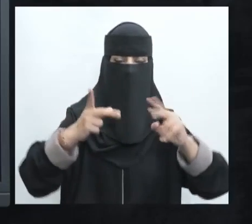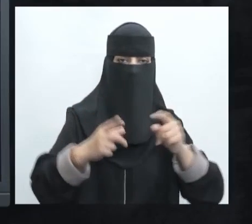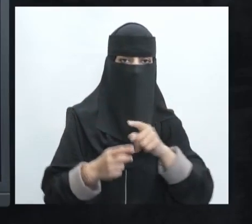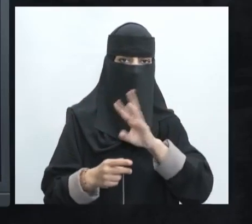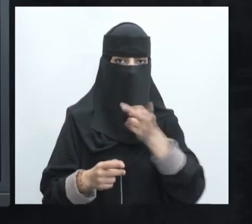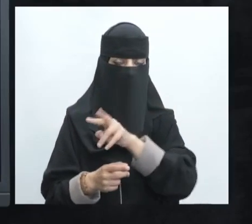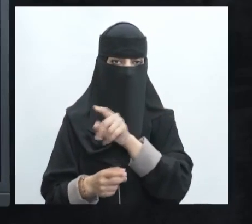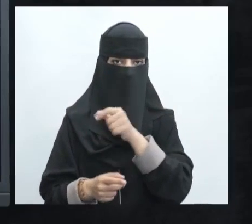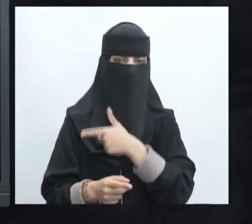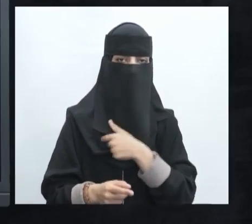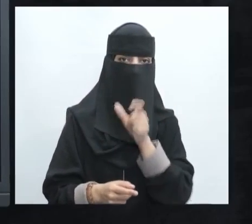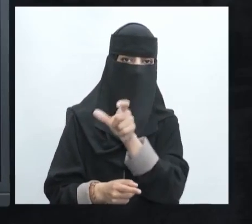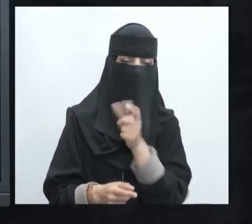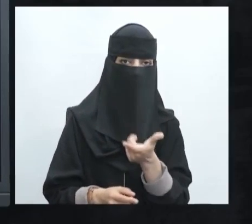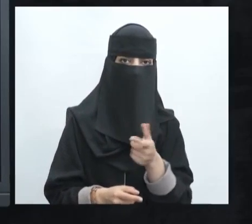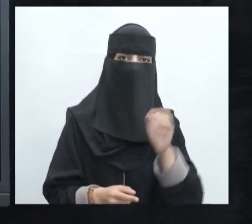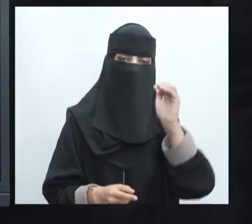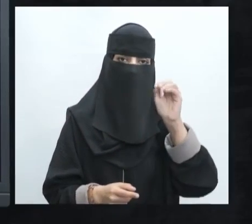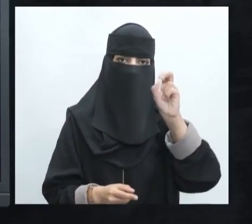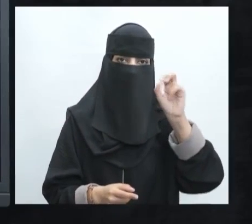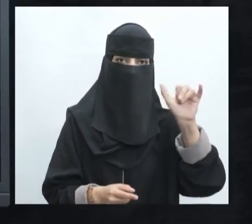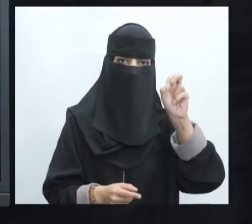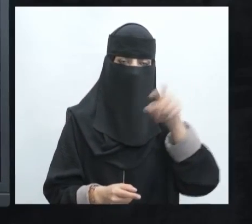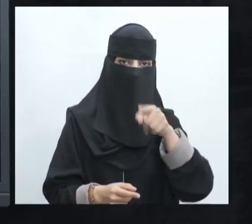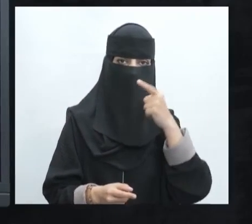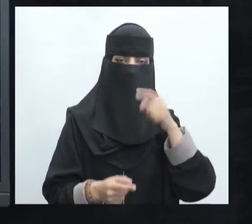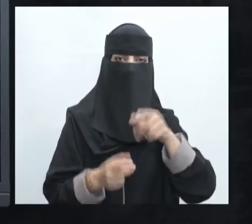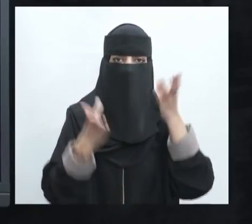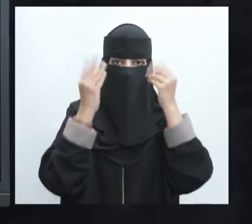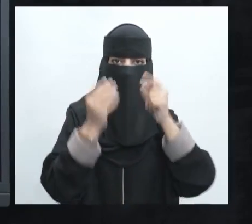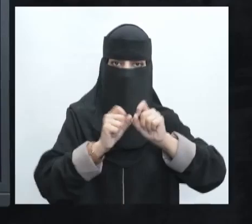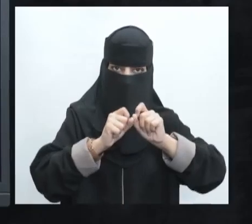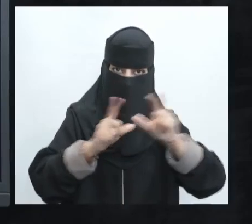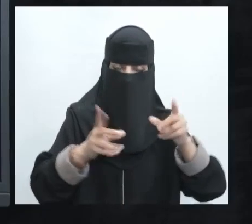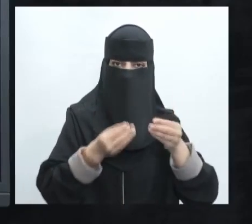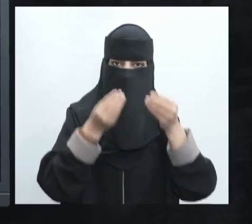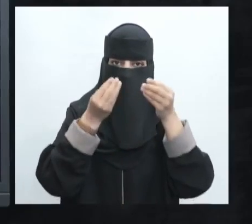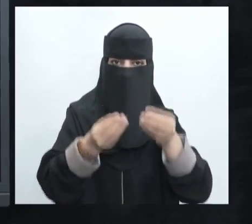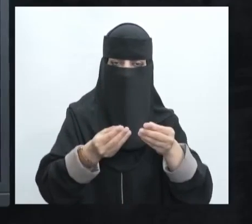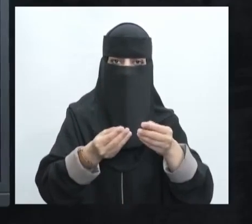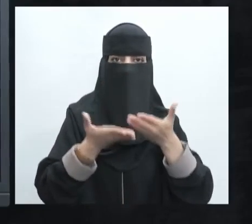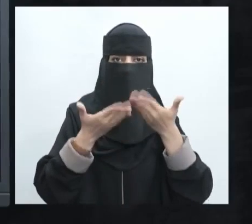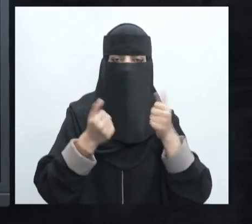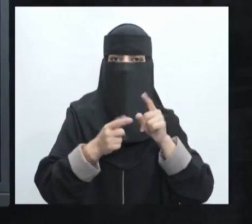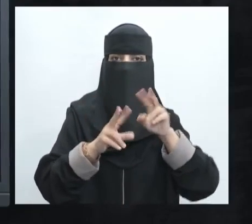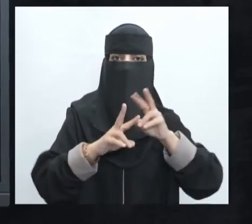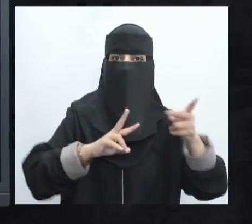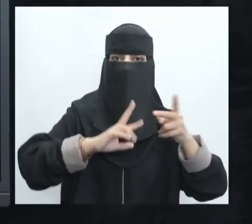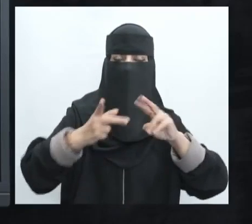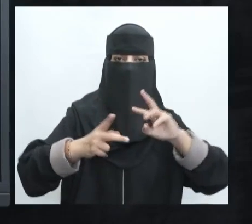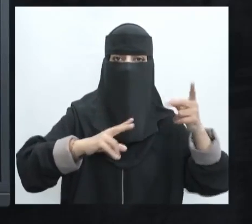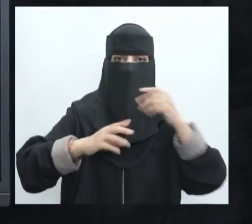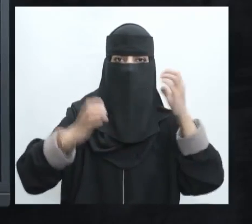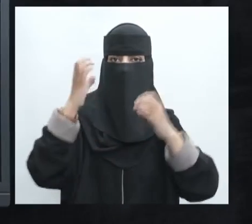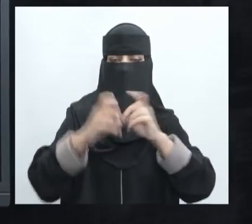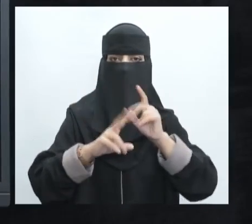الحقيقة معلومة واضحة مسلم بها، لا يوجد أي مجال